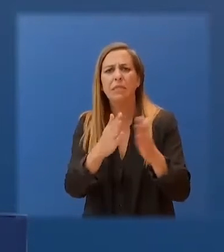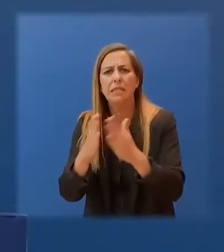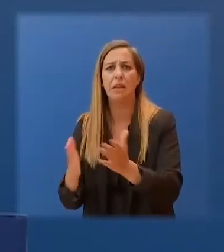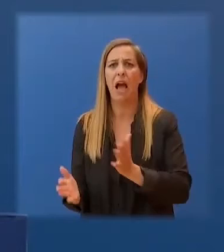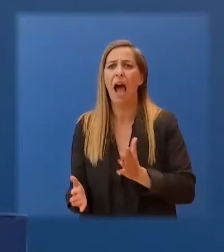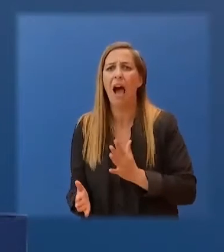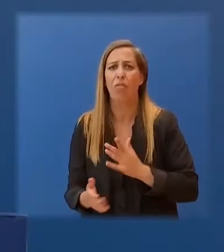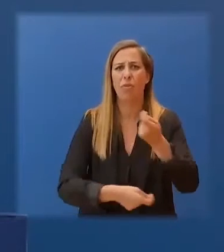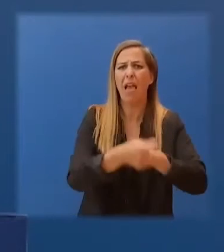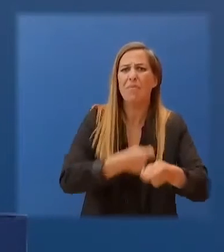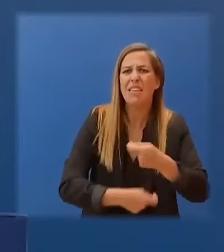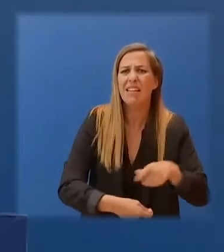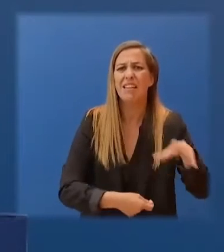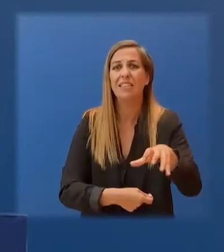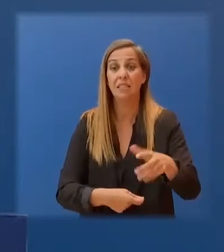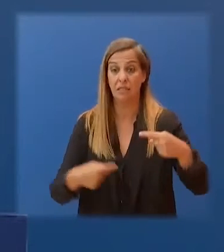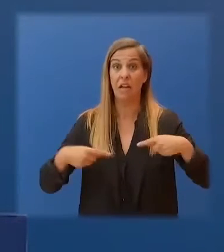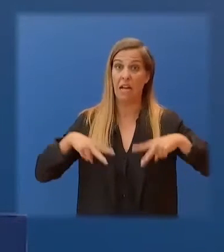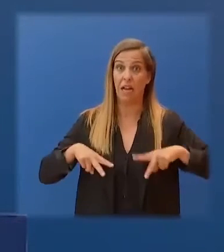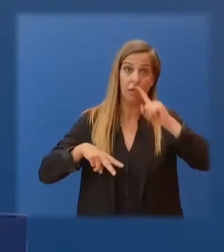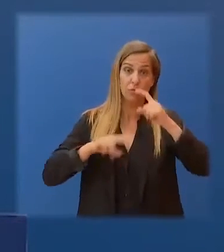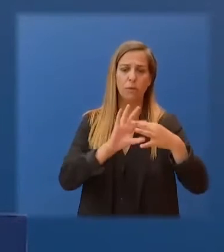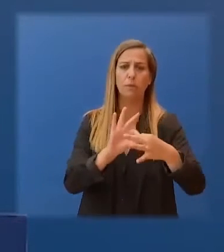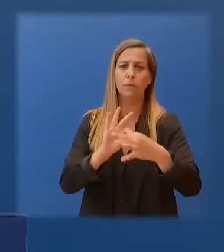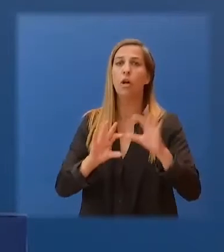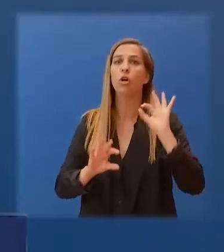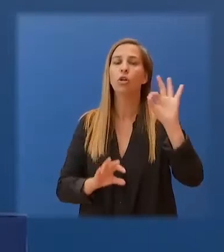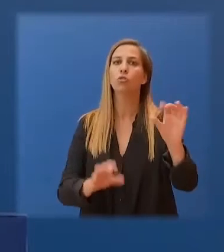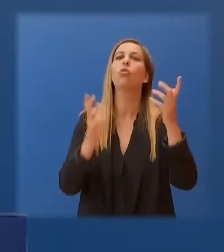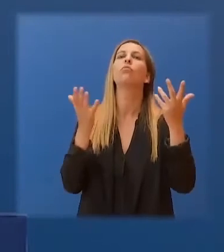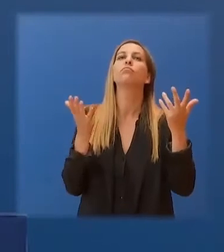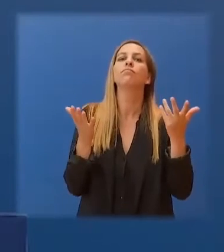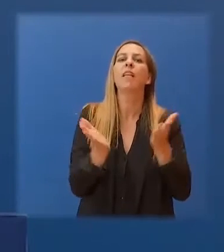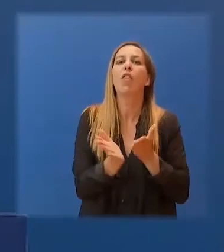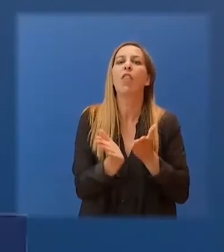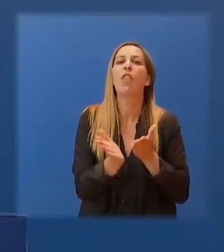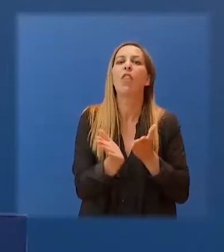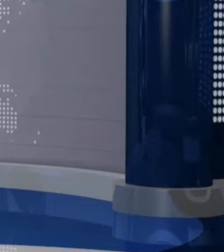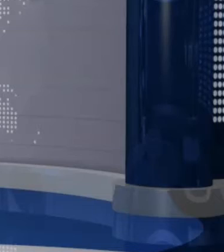θα συνεργαστούμε για να περιορίσουμε τις δυσμενείς συνέπειες της πανδημίας με δίκαιο τρόπο.